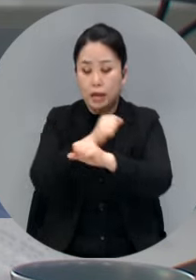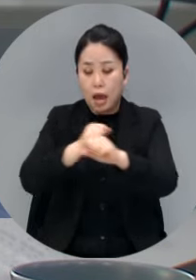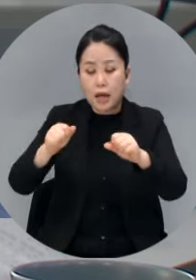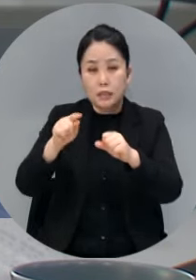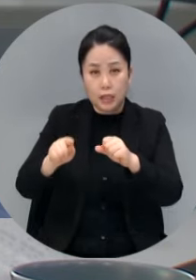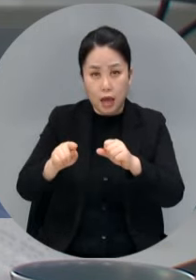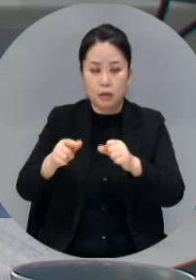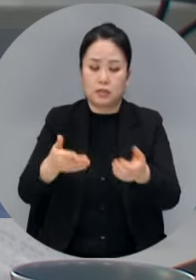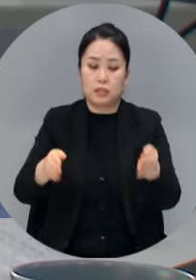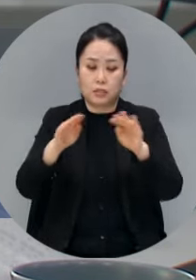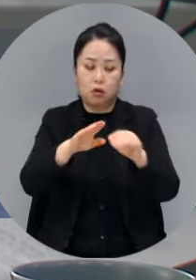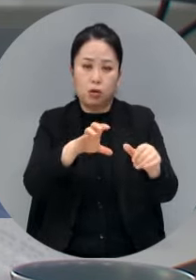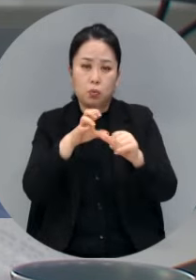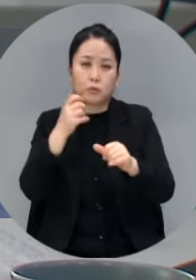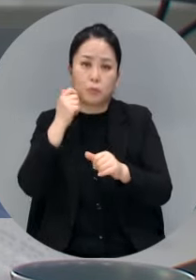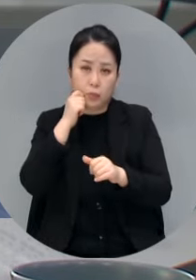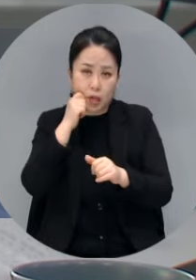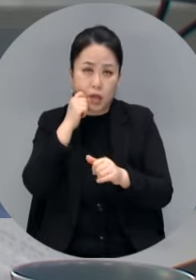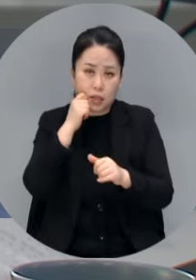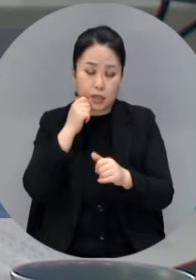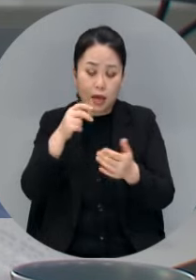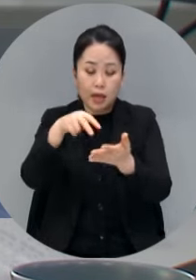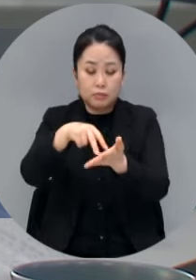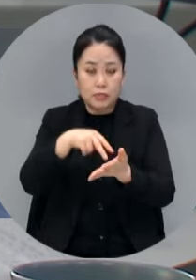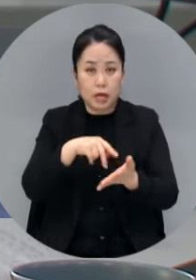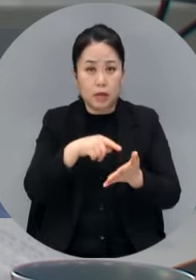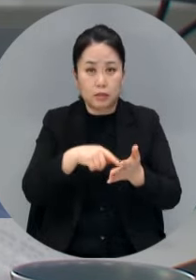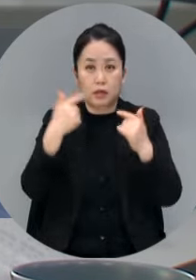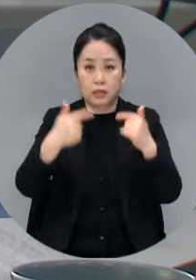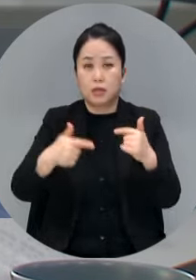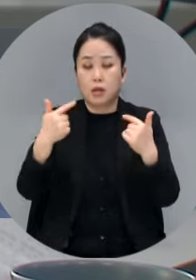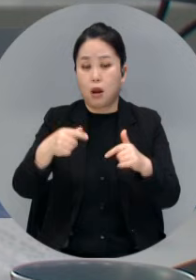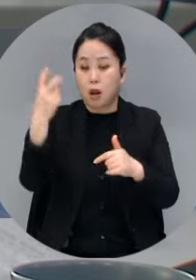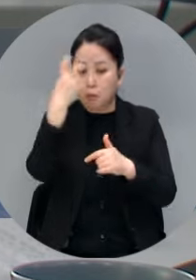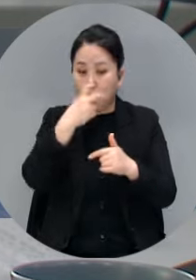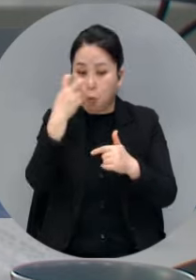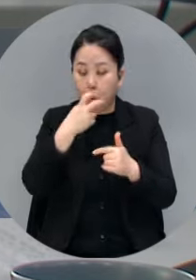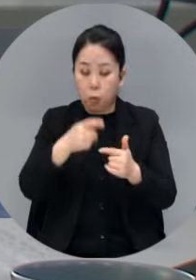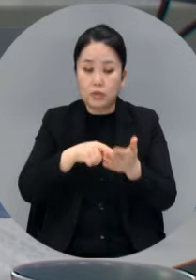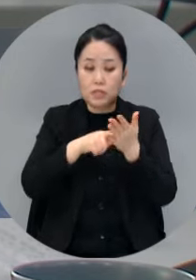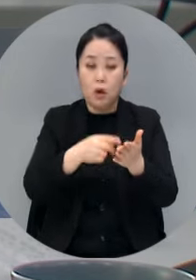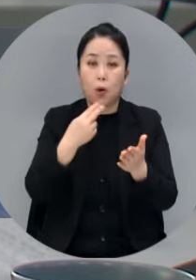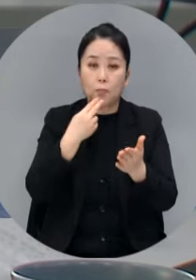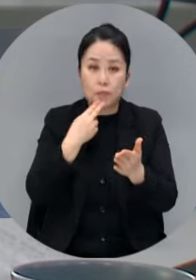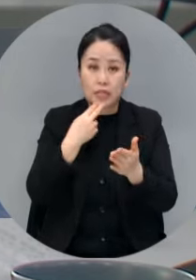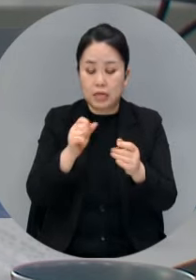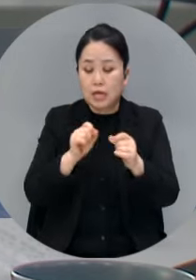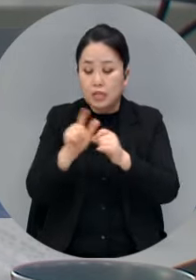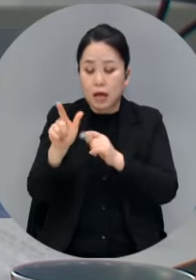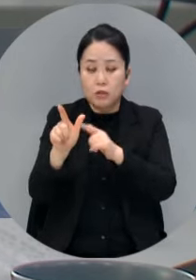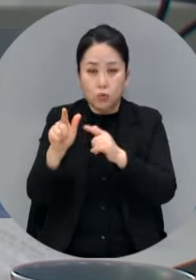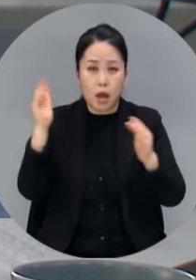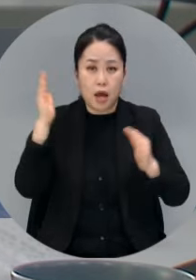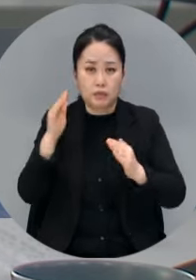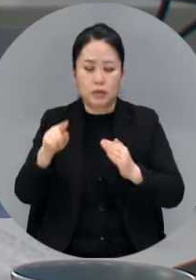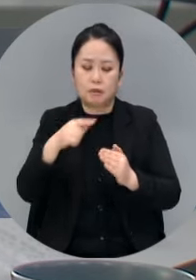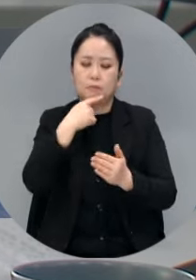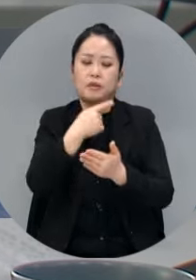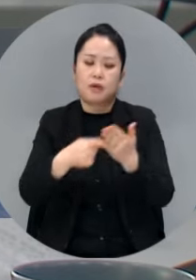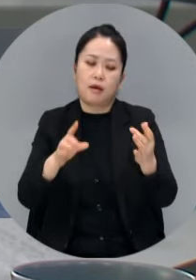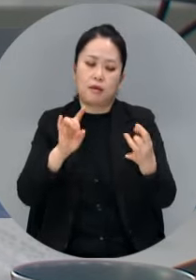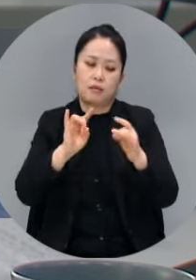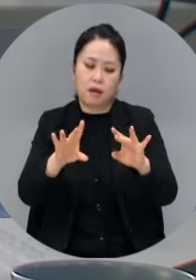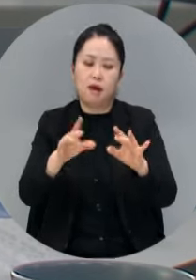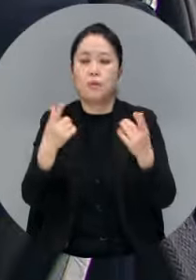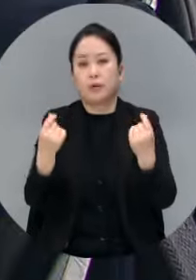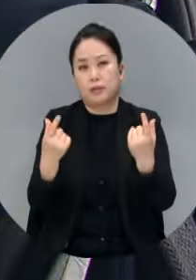있다는 측면에서 늘봄을 하지 않는 나머지 다수 학생들은 굉장히 큰 피해를 받고 있다는 것을 반드시 짚고 넘어가야